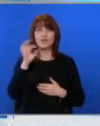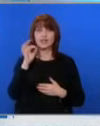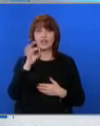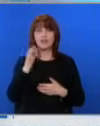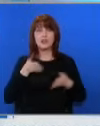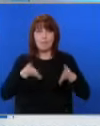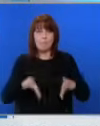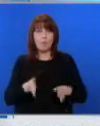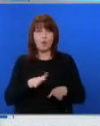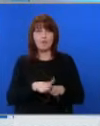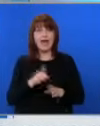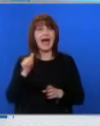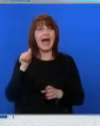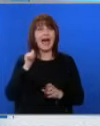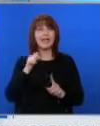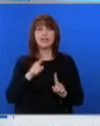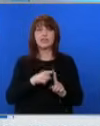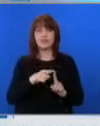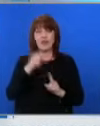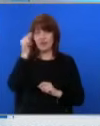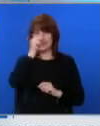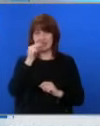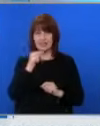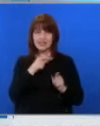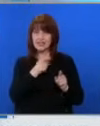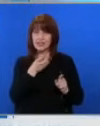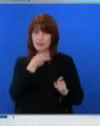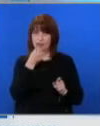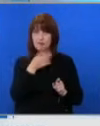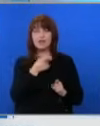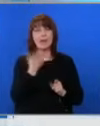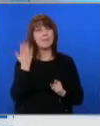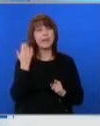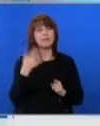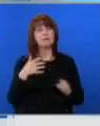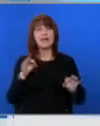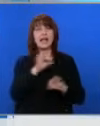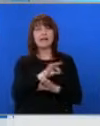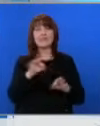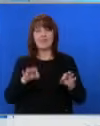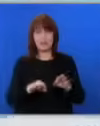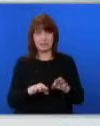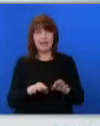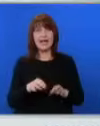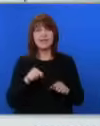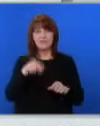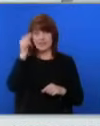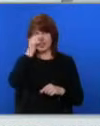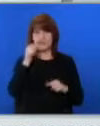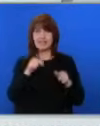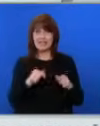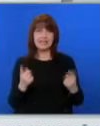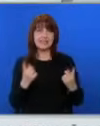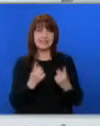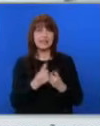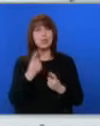бъде погребението на Ана и Тимофей. В църквата, където това ще се случи, е била сватбата на Ана и Сергей. В църквата днес с Сергей се